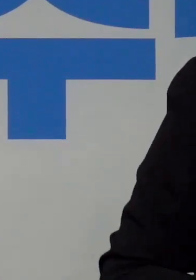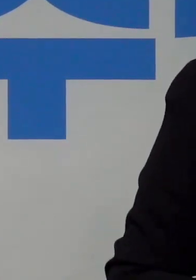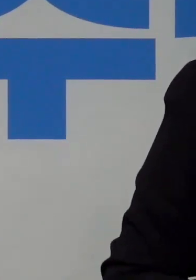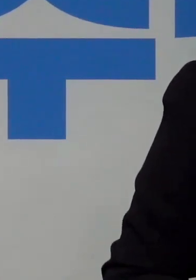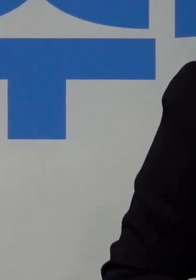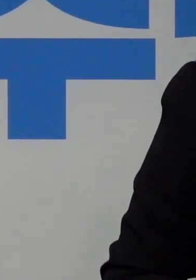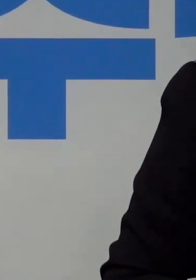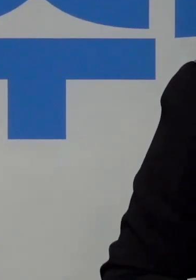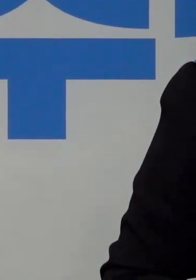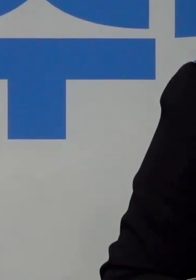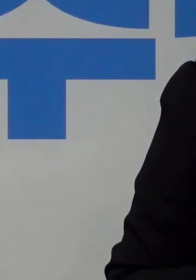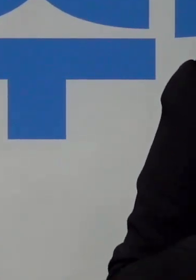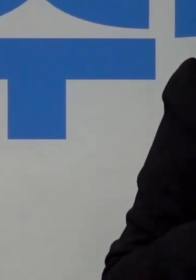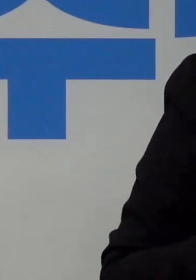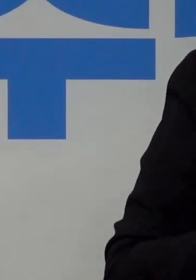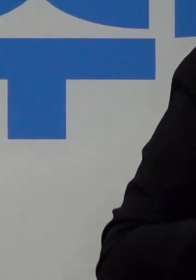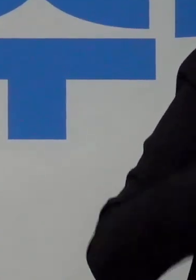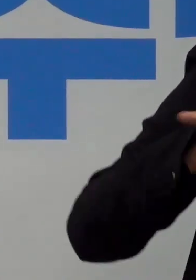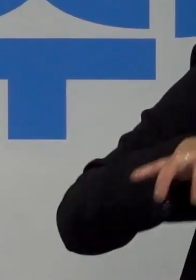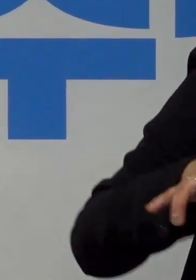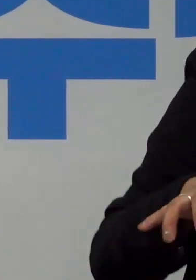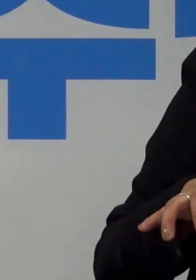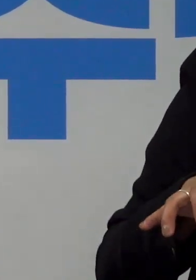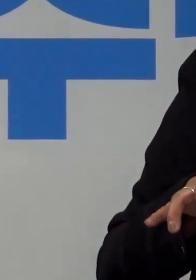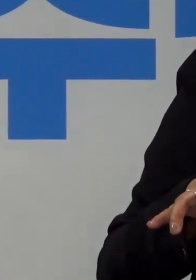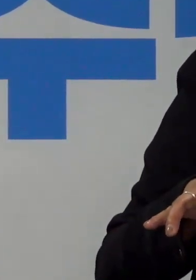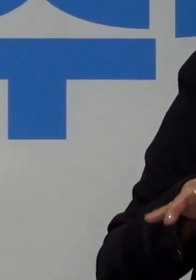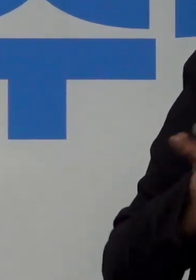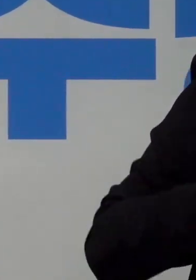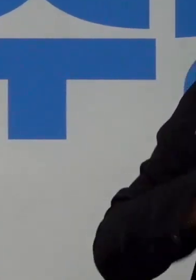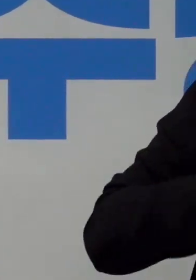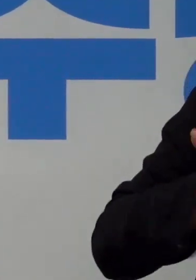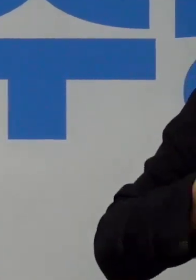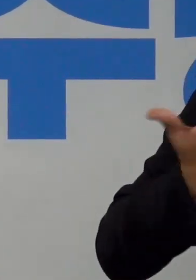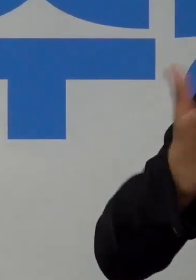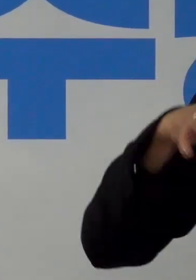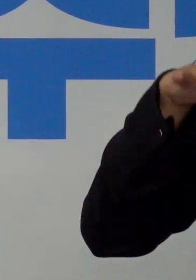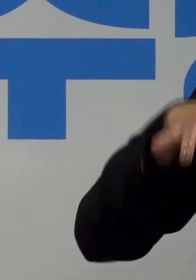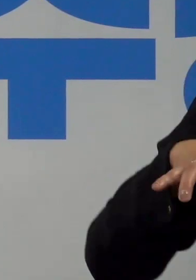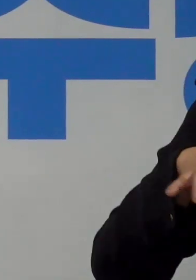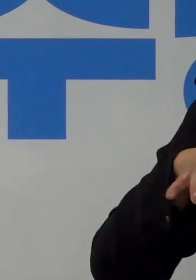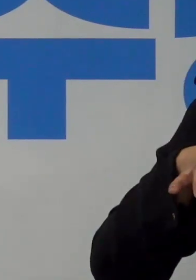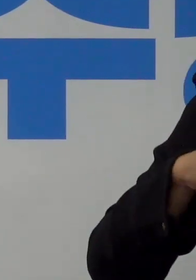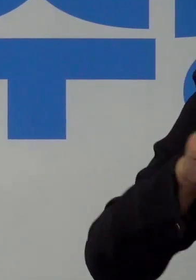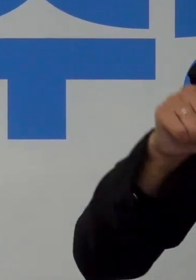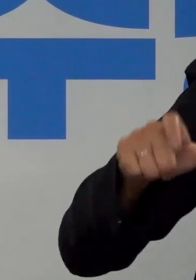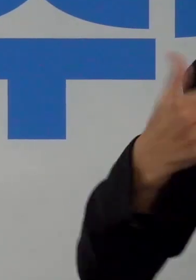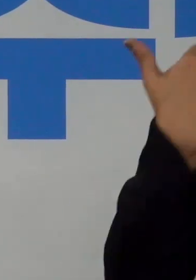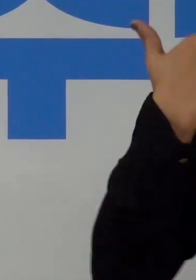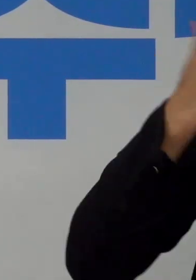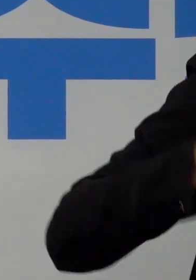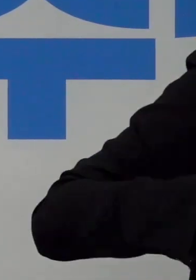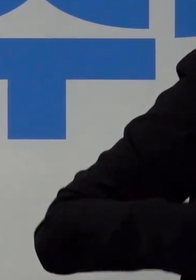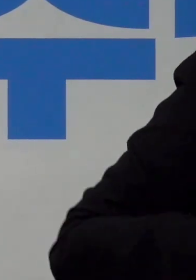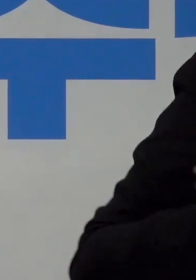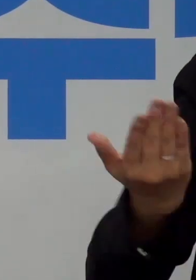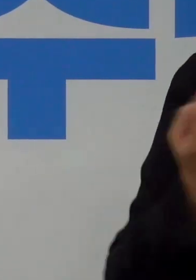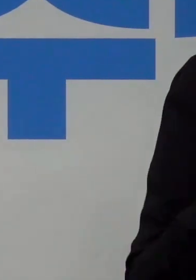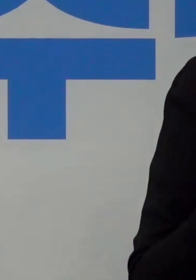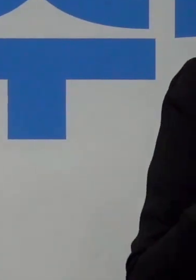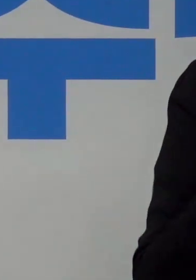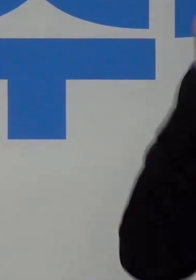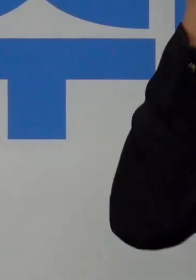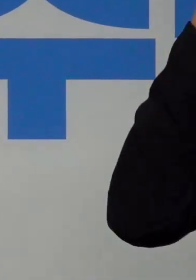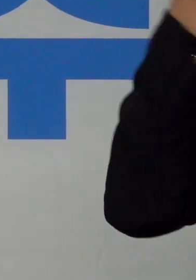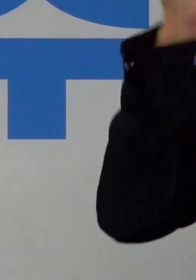또는 지금 유유지로 많이 돌고 있는 군에서 사용하고 있는 이 토지를 지방자치단체에서 어떻게 활용할